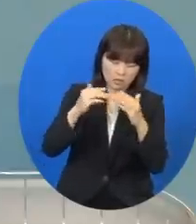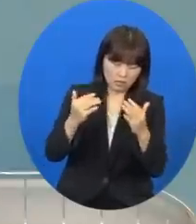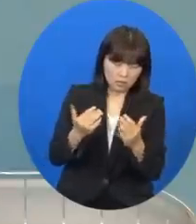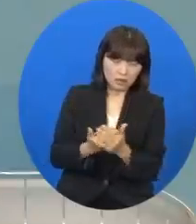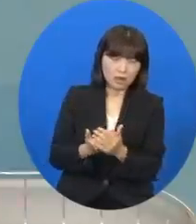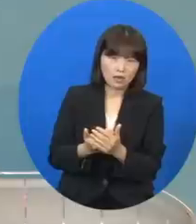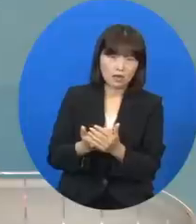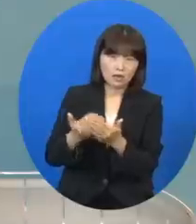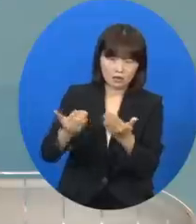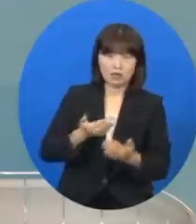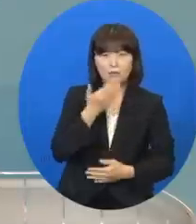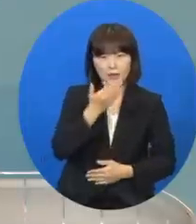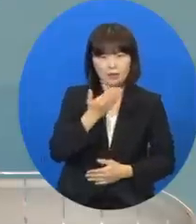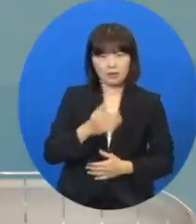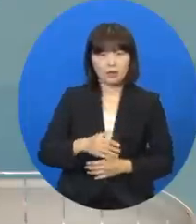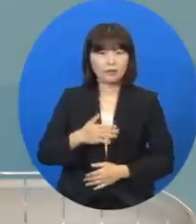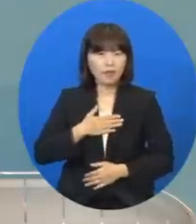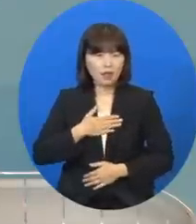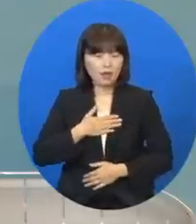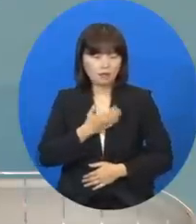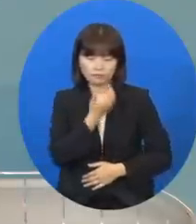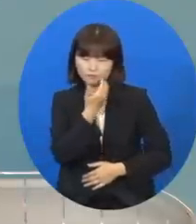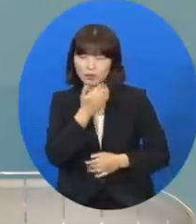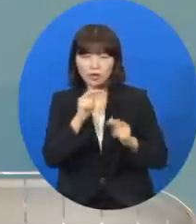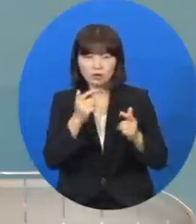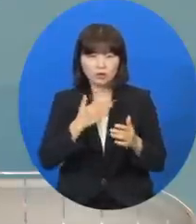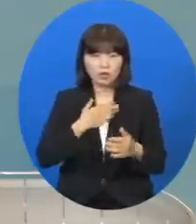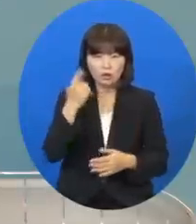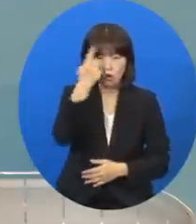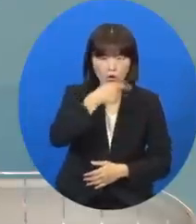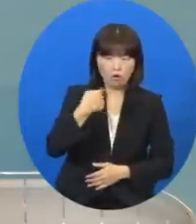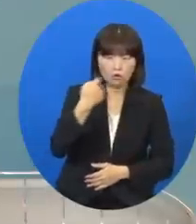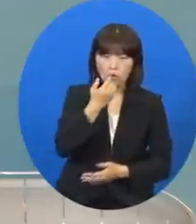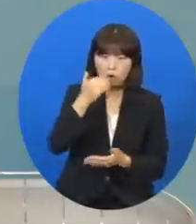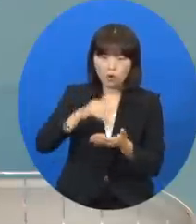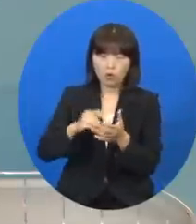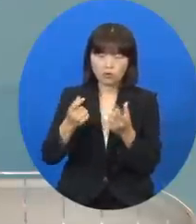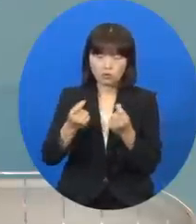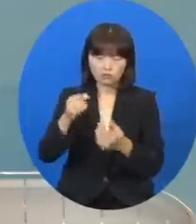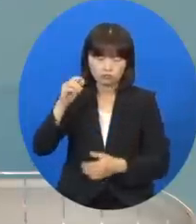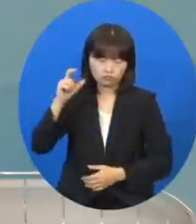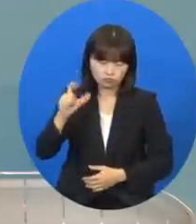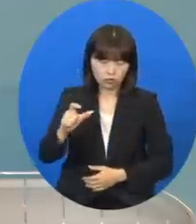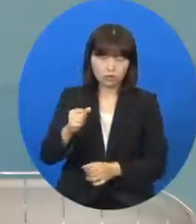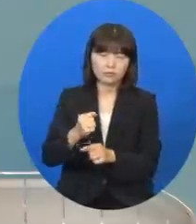7절에 보면 내가 부끄러워하냐고 내 얼굴을 부싯돌같이 굳게 하였으므로.